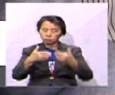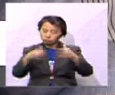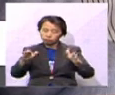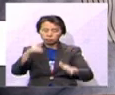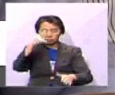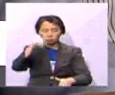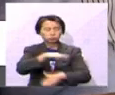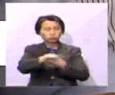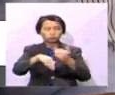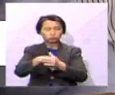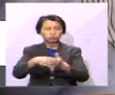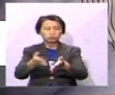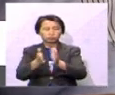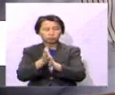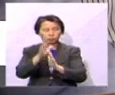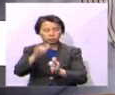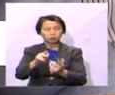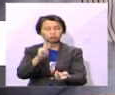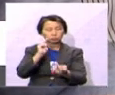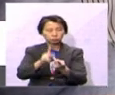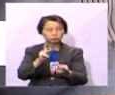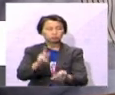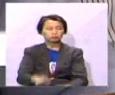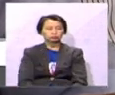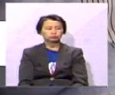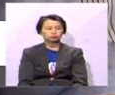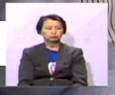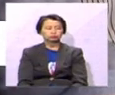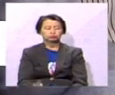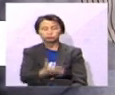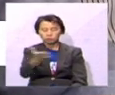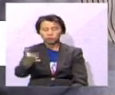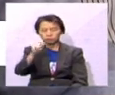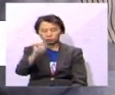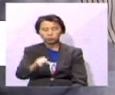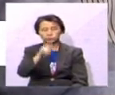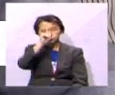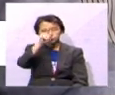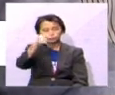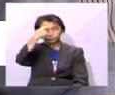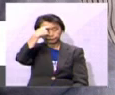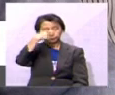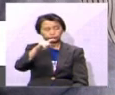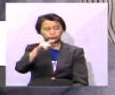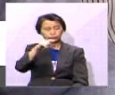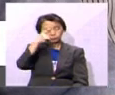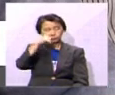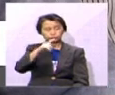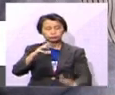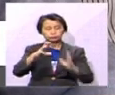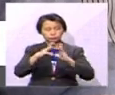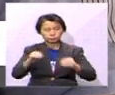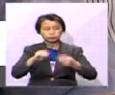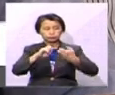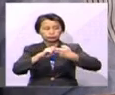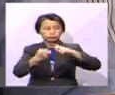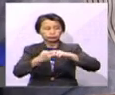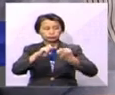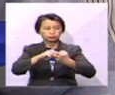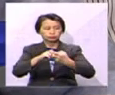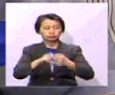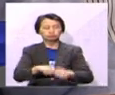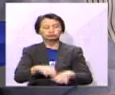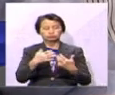kepada semua pemohon yang layak. Lelaki walaupun perempuan yang jadi guru disiplin, mereka mampu sebenarnya untuk mengatasi masalah.